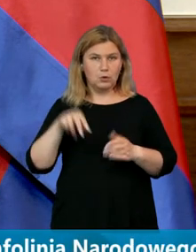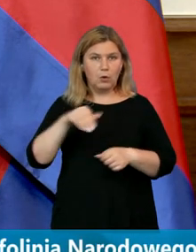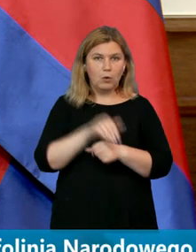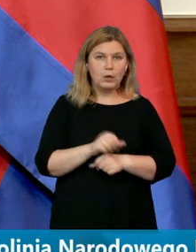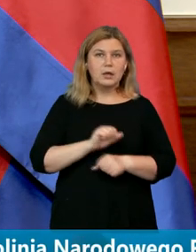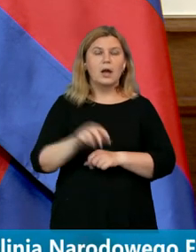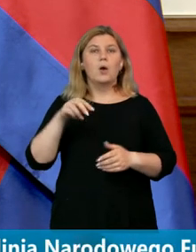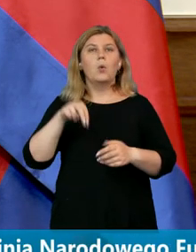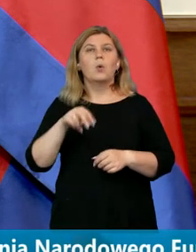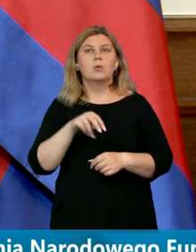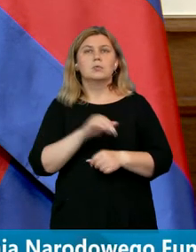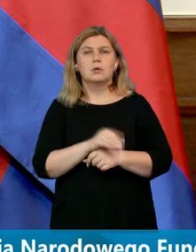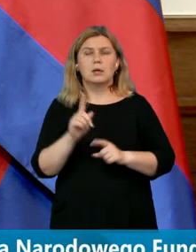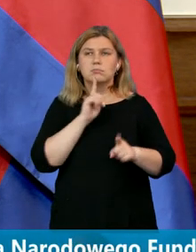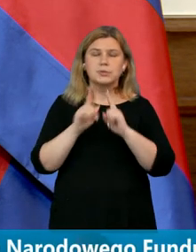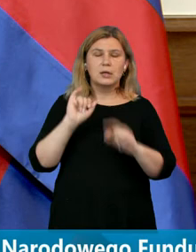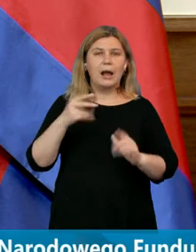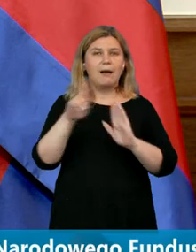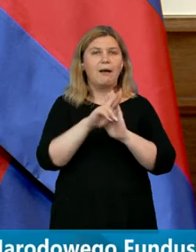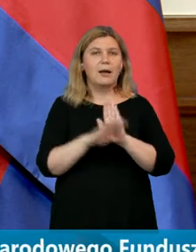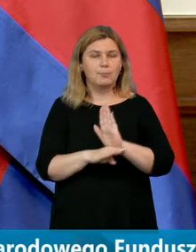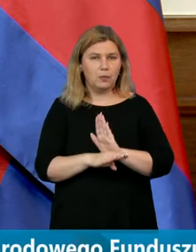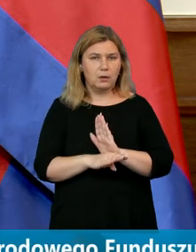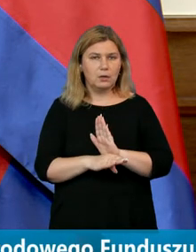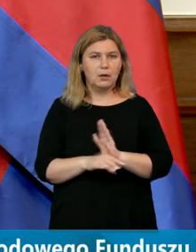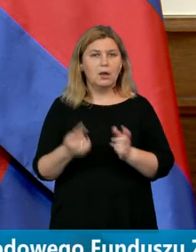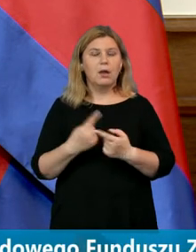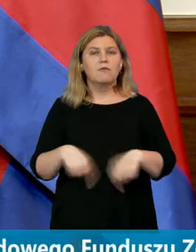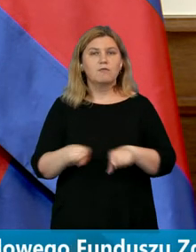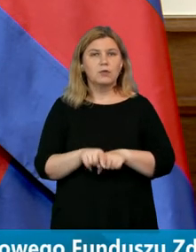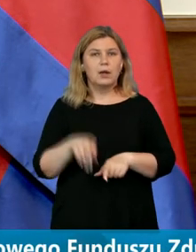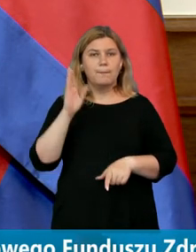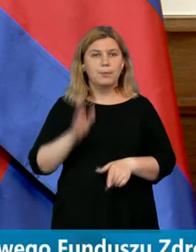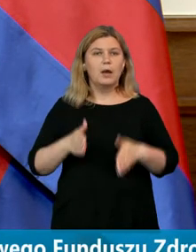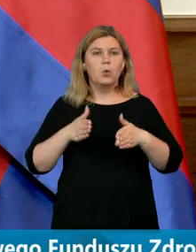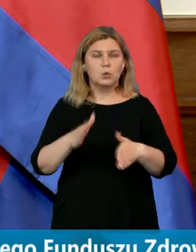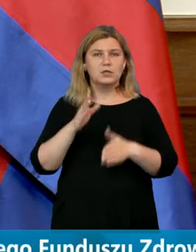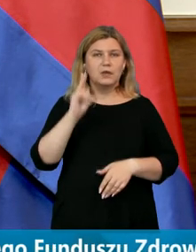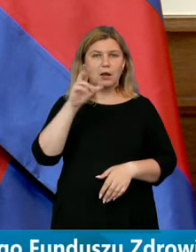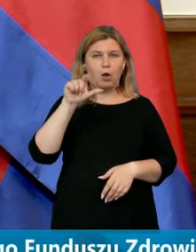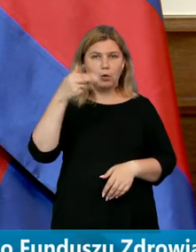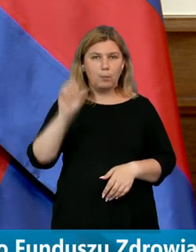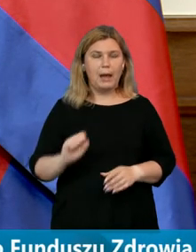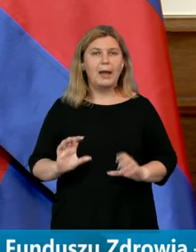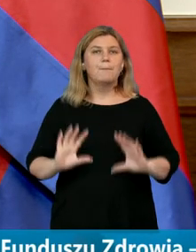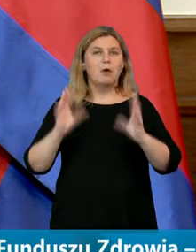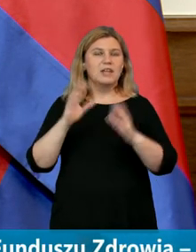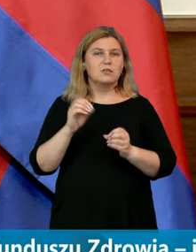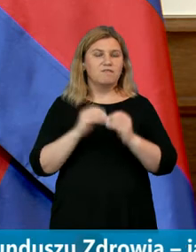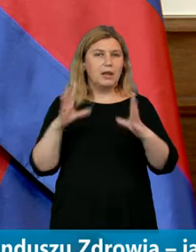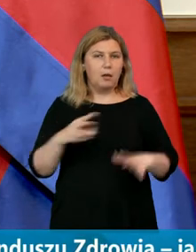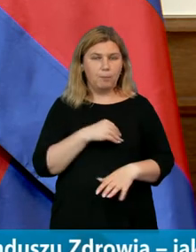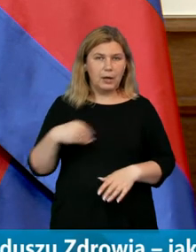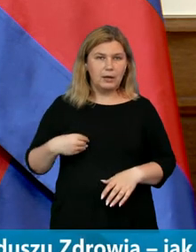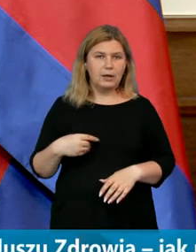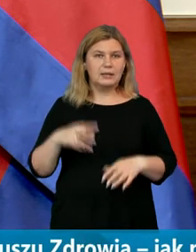co do harmonogramu, bo wykonanie będzie podlegała ulica Kolumba i Powstańców Wielkopolskich. Natomiast na